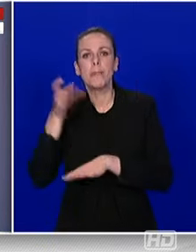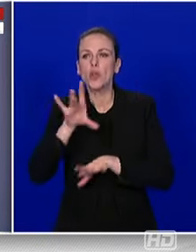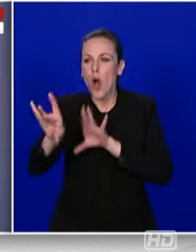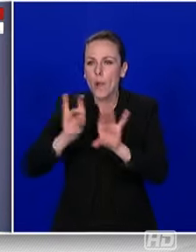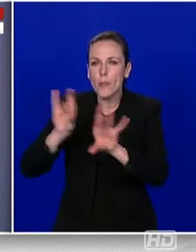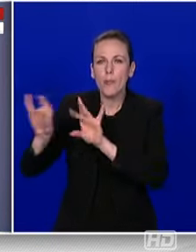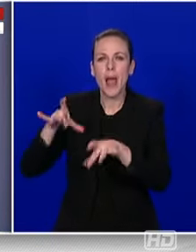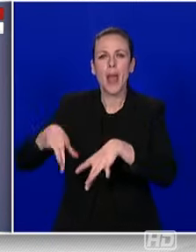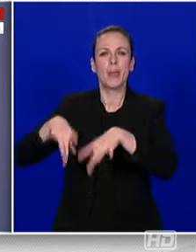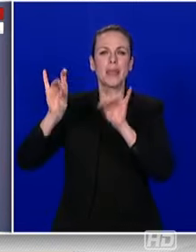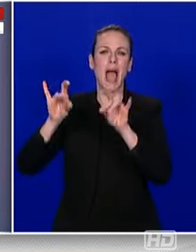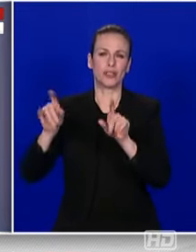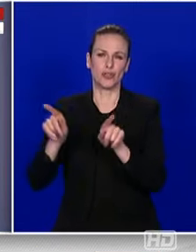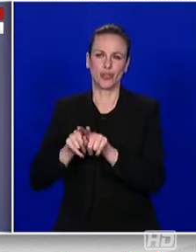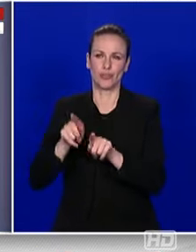onih